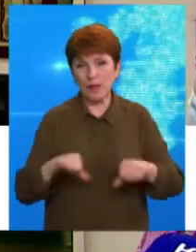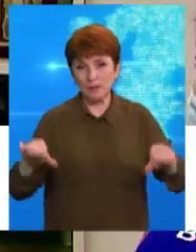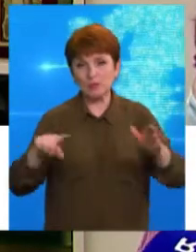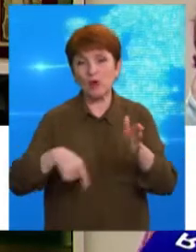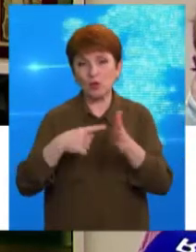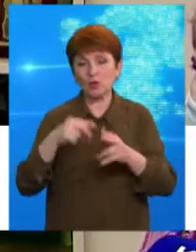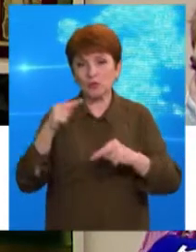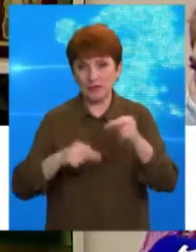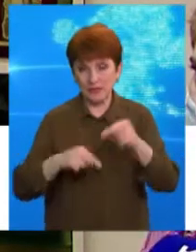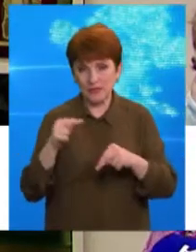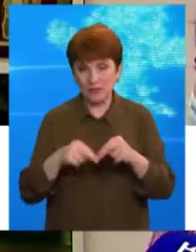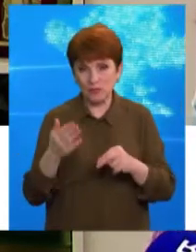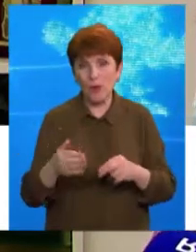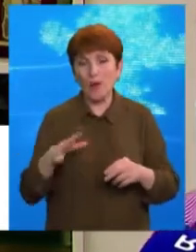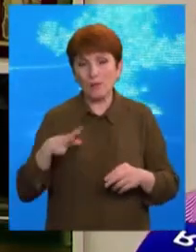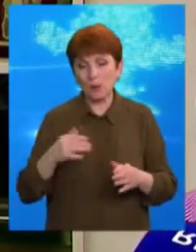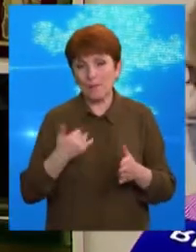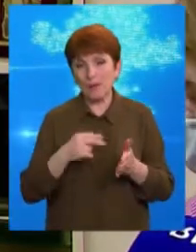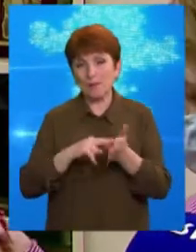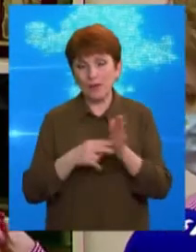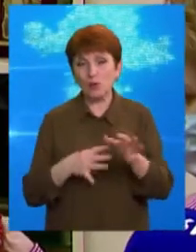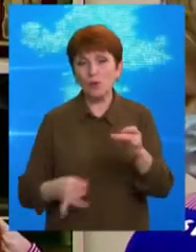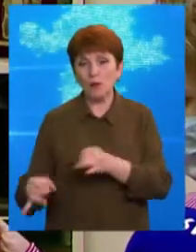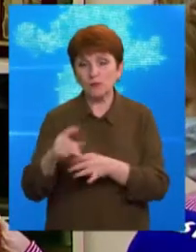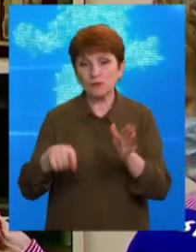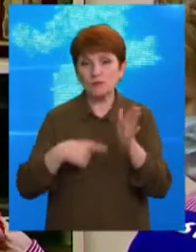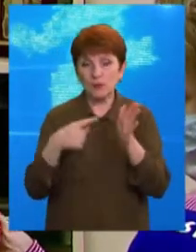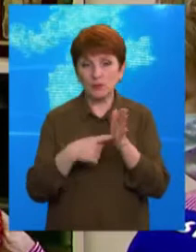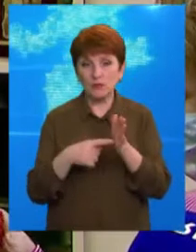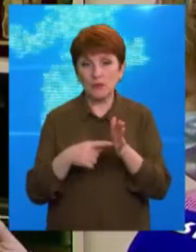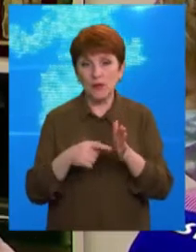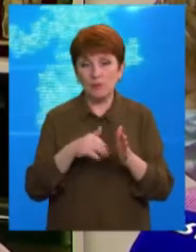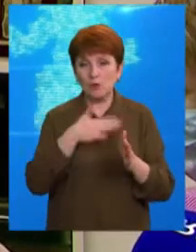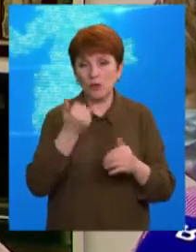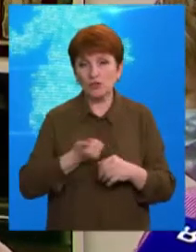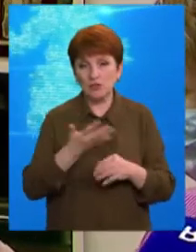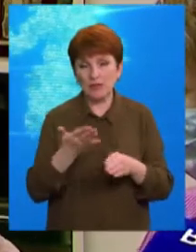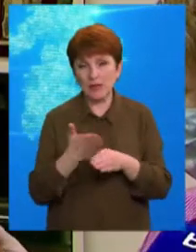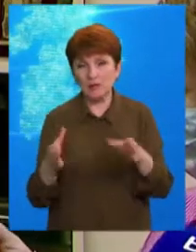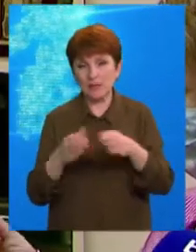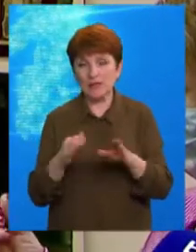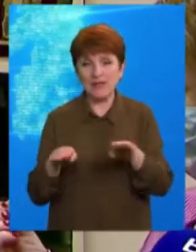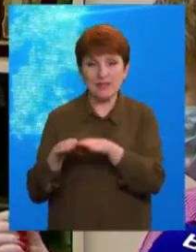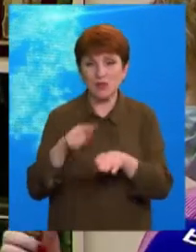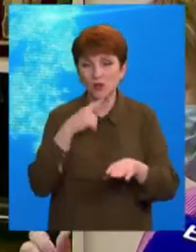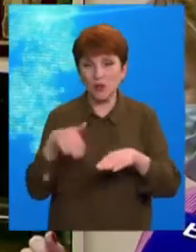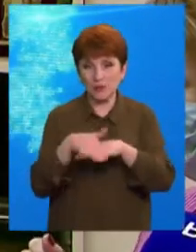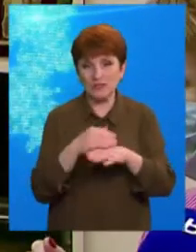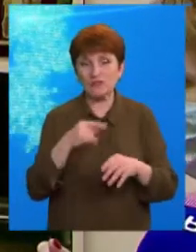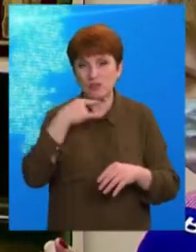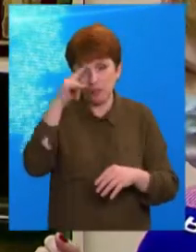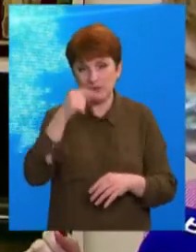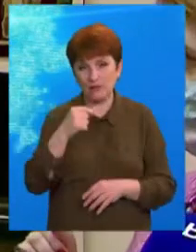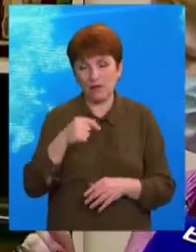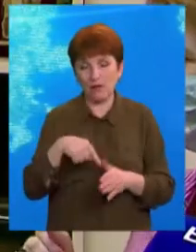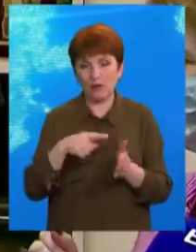градостроительству. А затем мы планируем обсудить вопрос на самой многочисленной фракции «Единая Россия» в Челябинской городской думе.